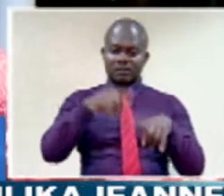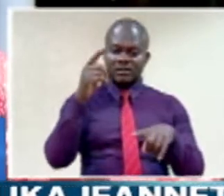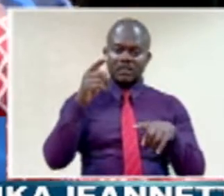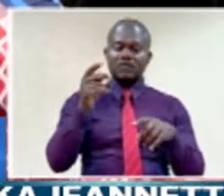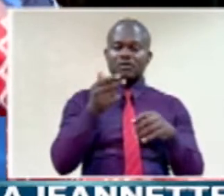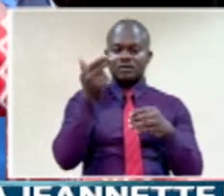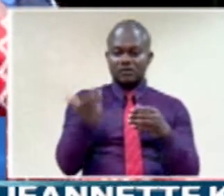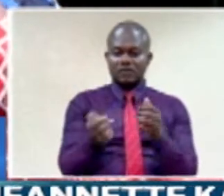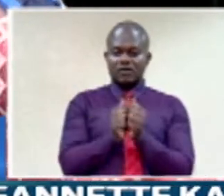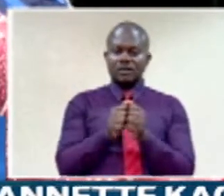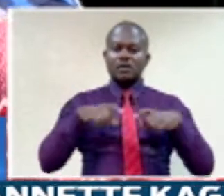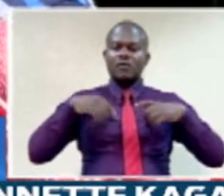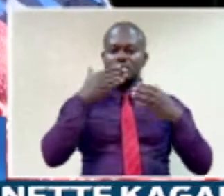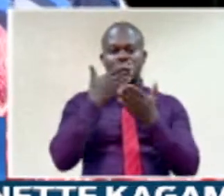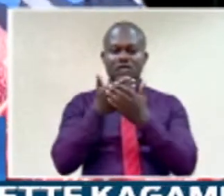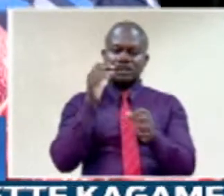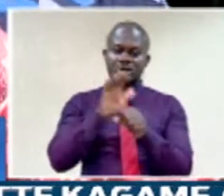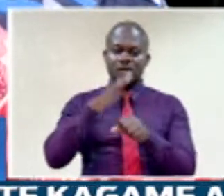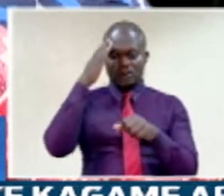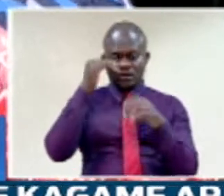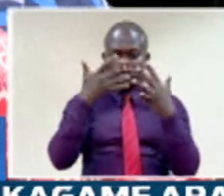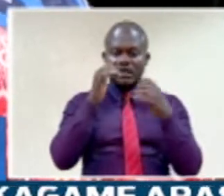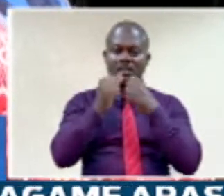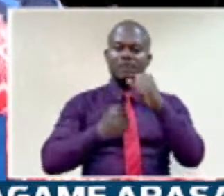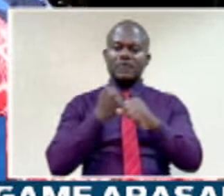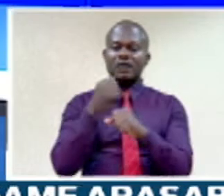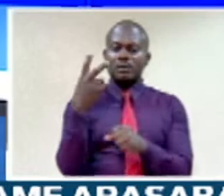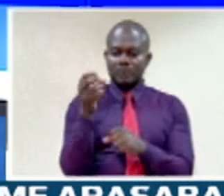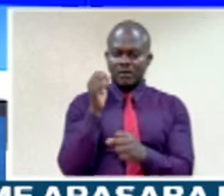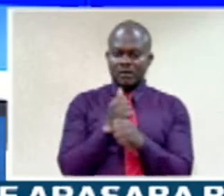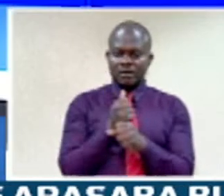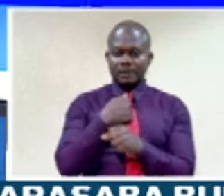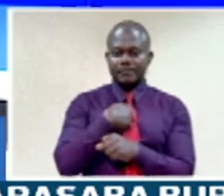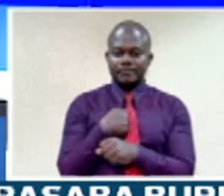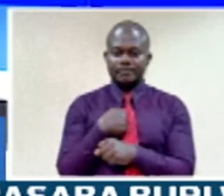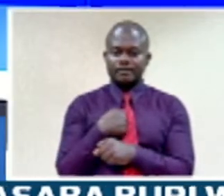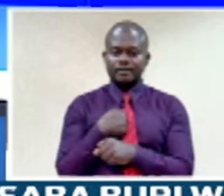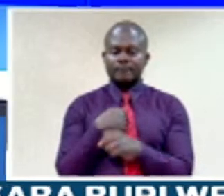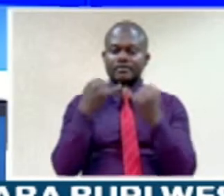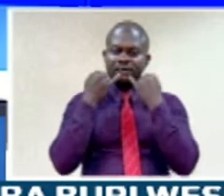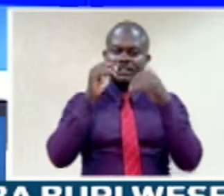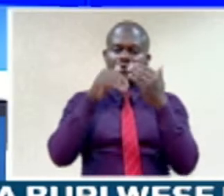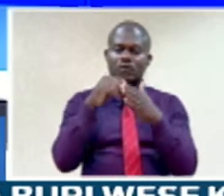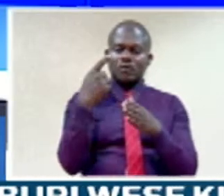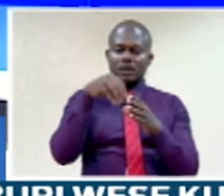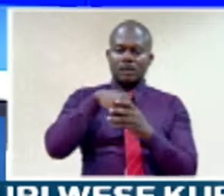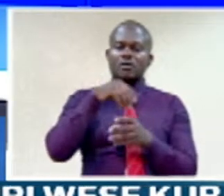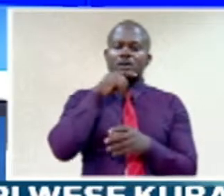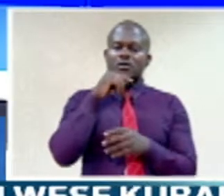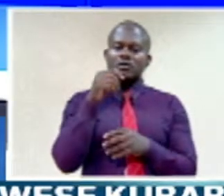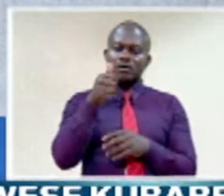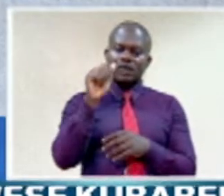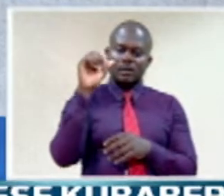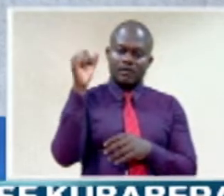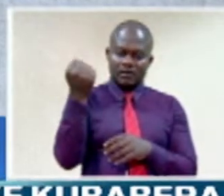mugarika hasi. Twari tubanye neza cyane kuko twatumanye imyaka 20 ankorera. Twabwira kuri umwe muri abo basore uko hari